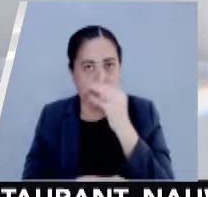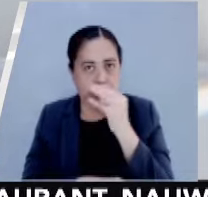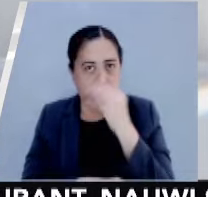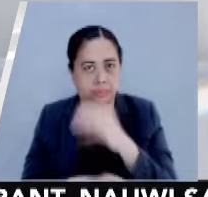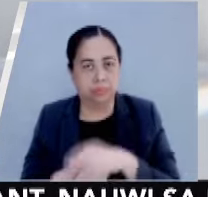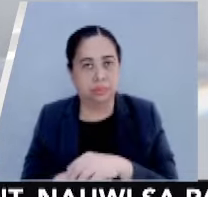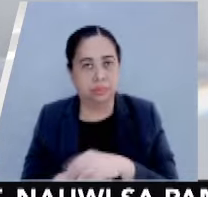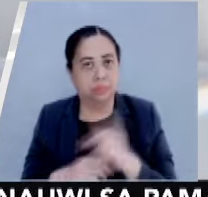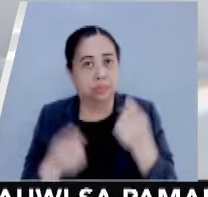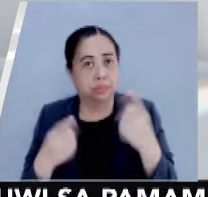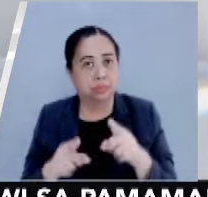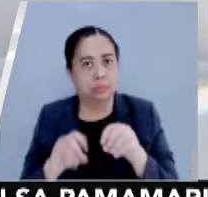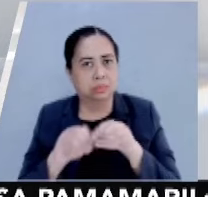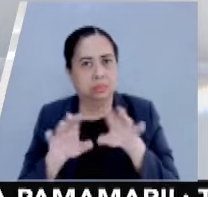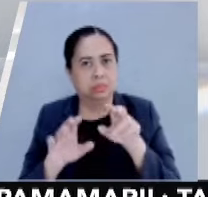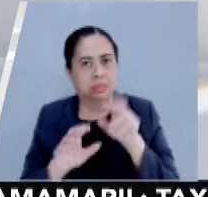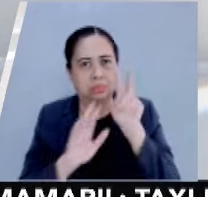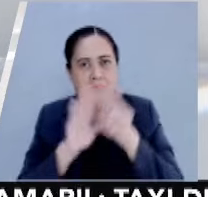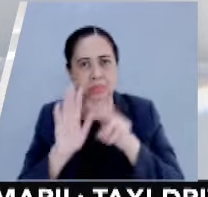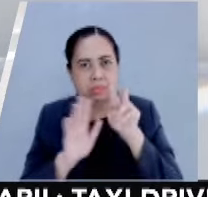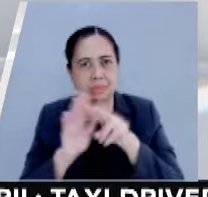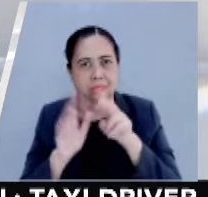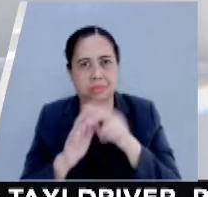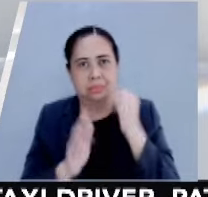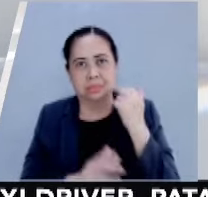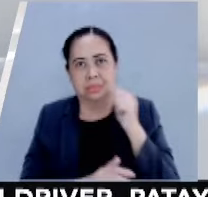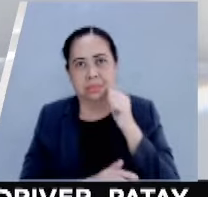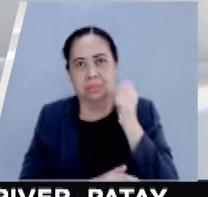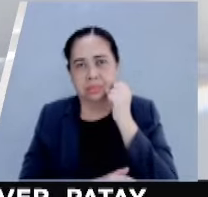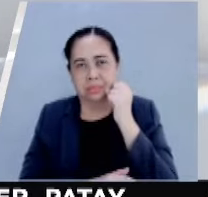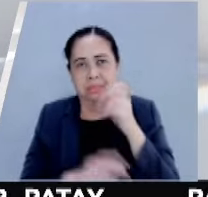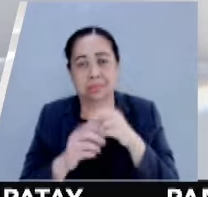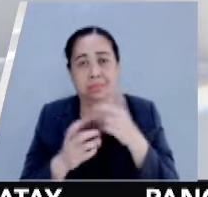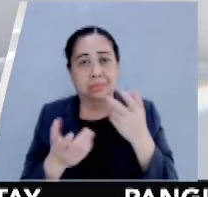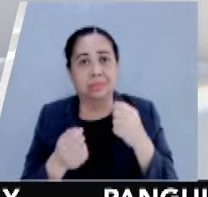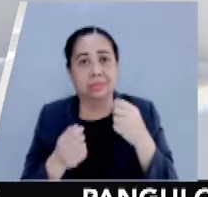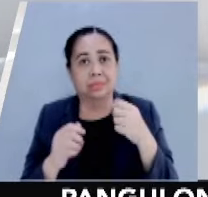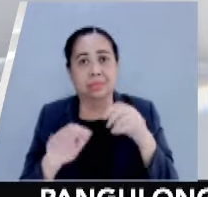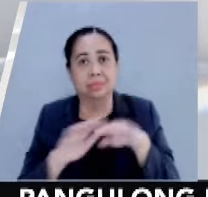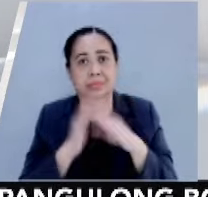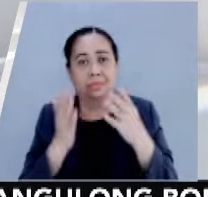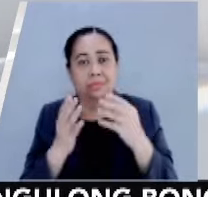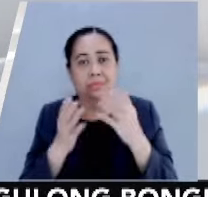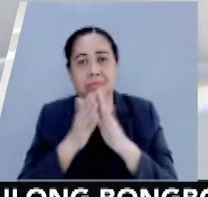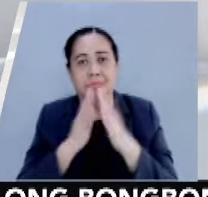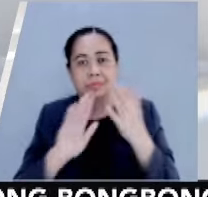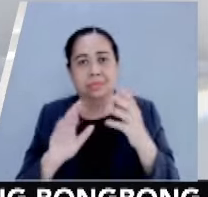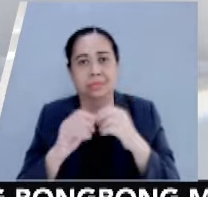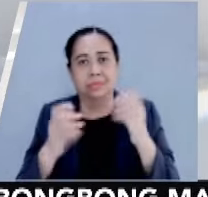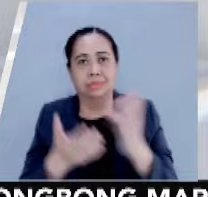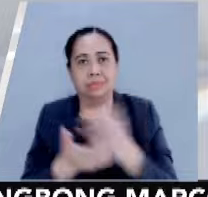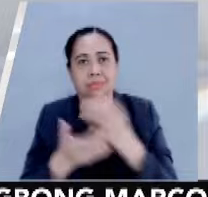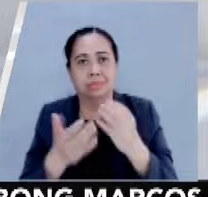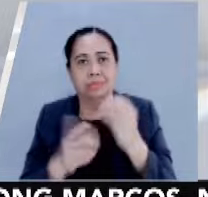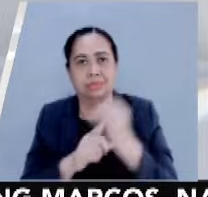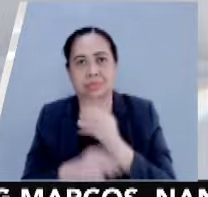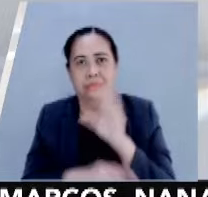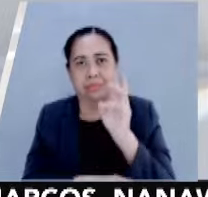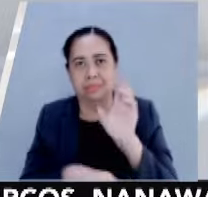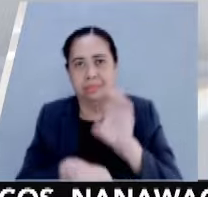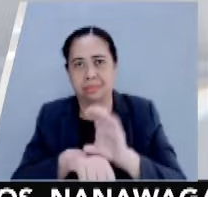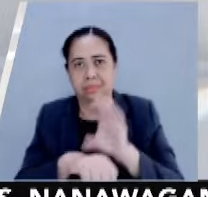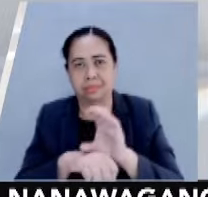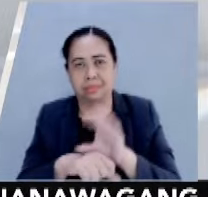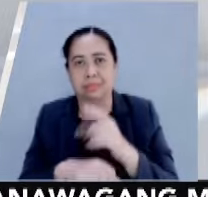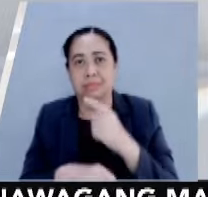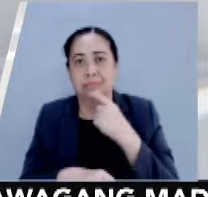yan ang nag-viral na performance ni Julian San Jose sa Heavenly Harmony Concert ng simbahan noong Linggo, October 6. Sa isang pahayag, sinabi